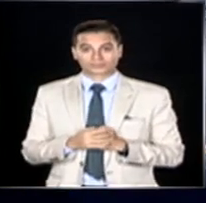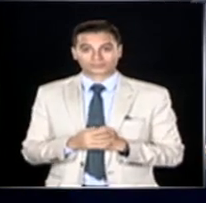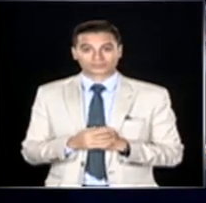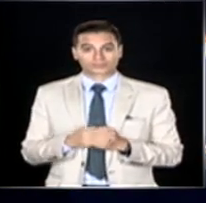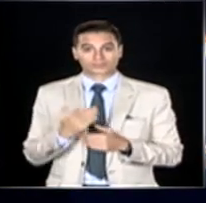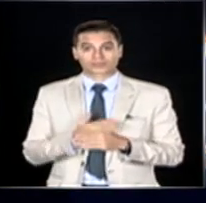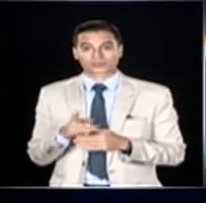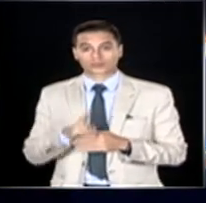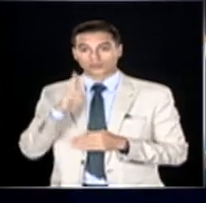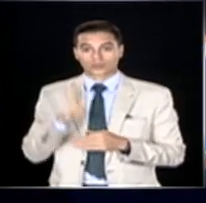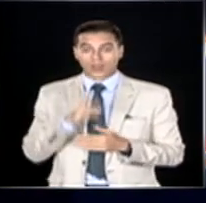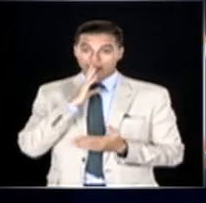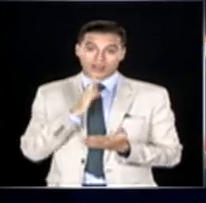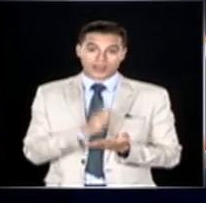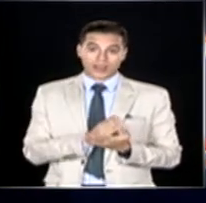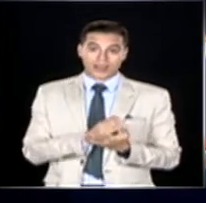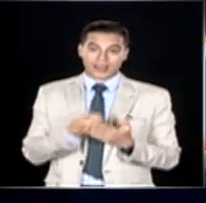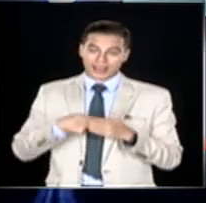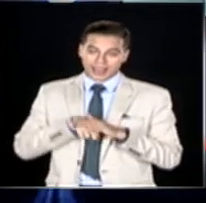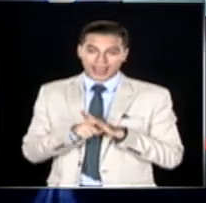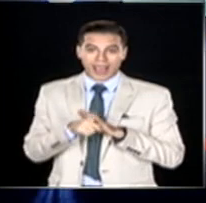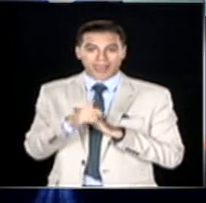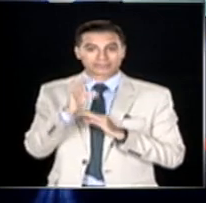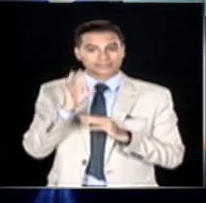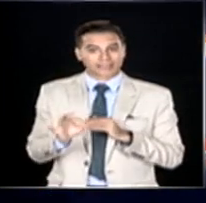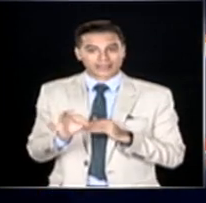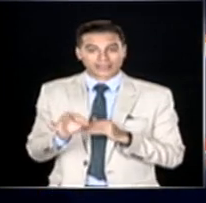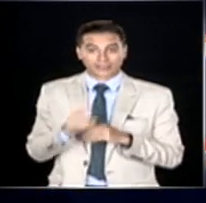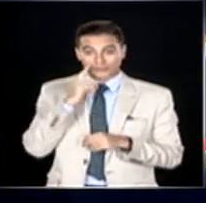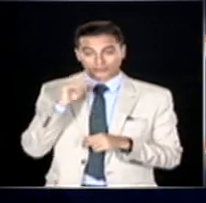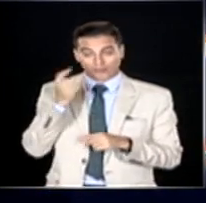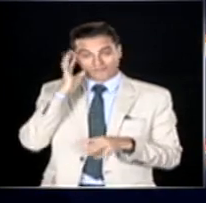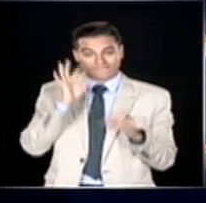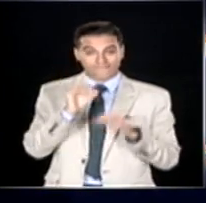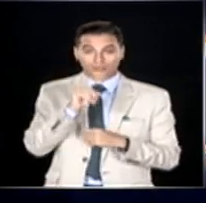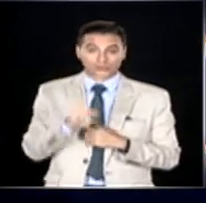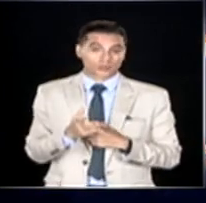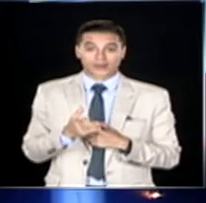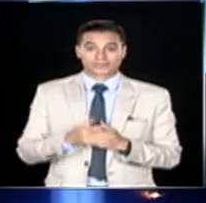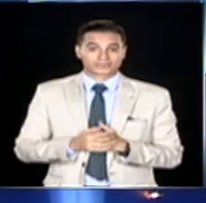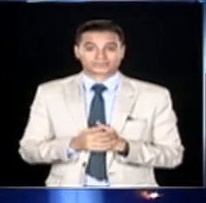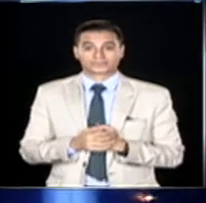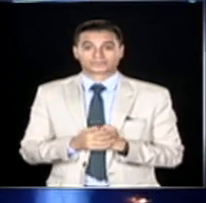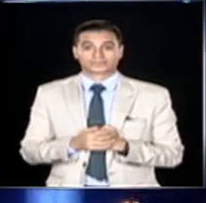لأنه هو سؤال الحقيقة خبيث. سرعة البديهة. والسؤال هو: